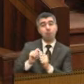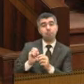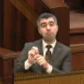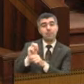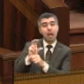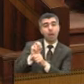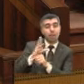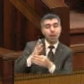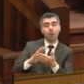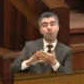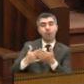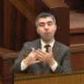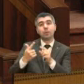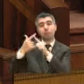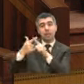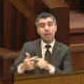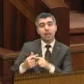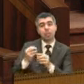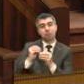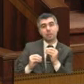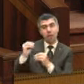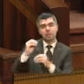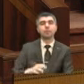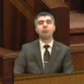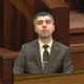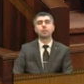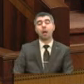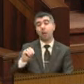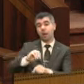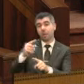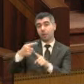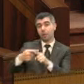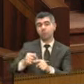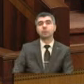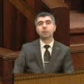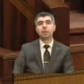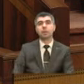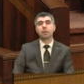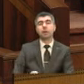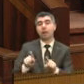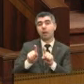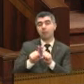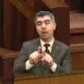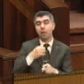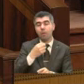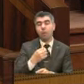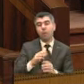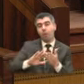الامكانيات الماديه كبيره في هذا الجانب هذا. كذلك السيد الوزير في موضوع الحكامه